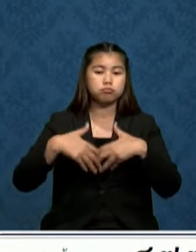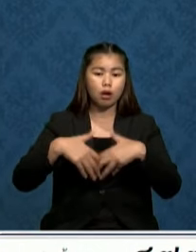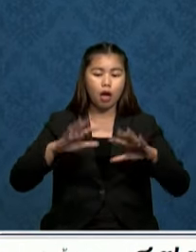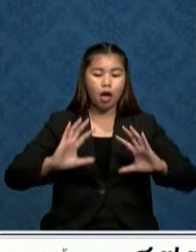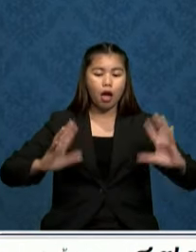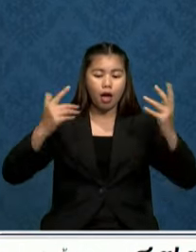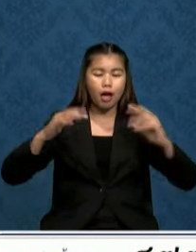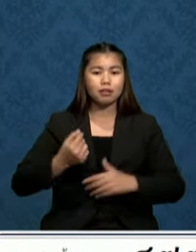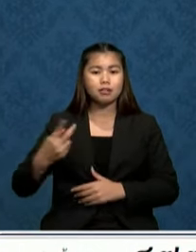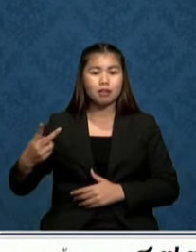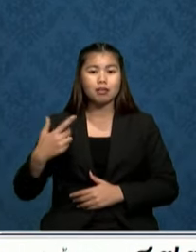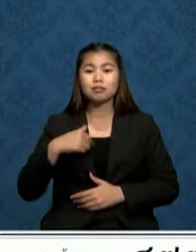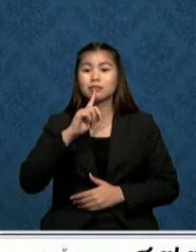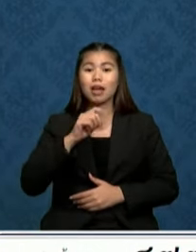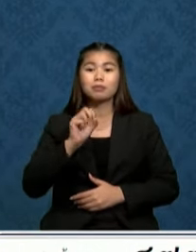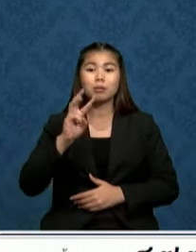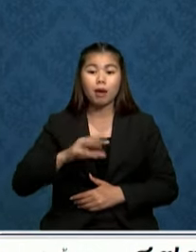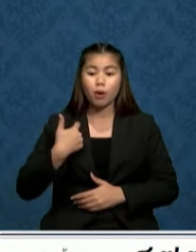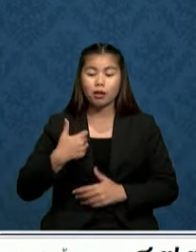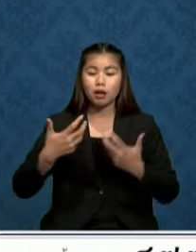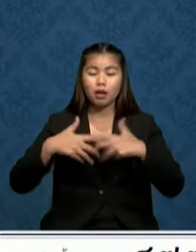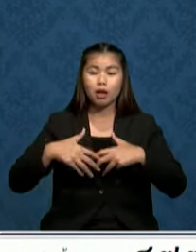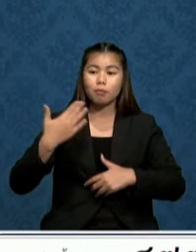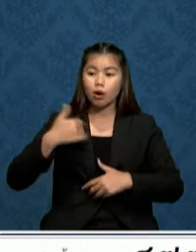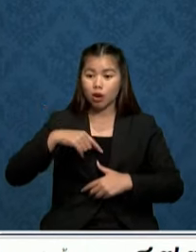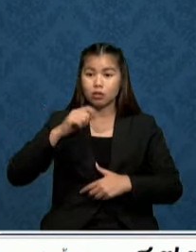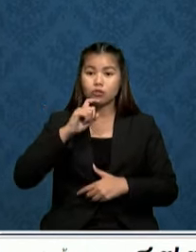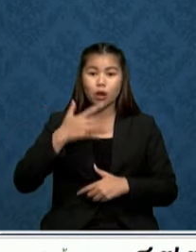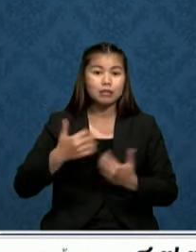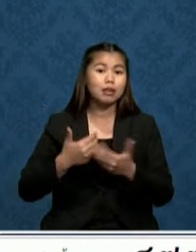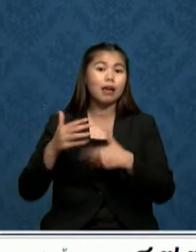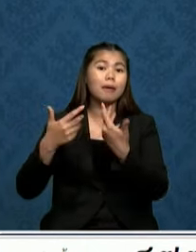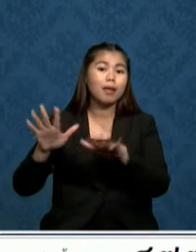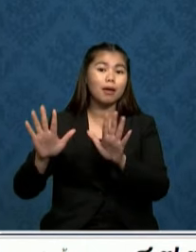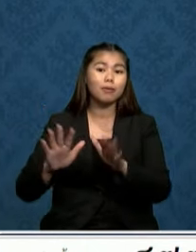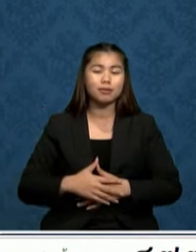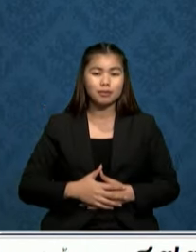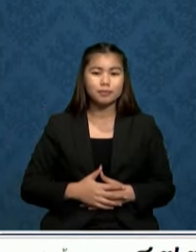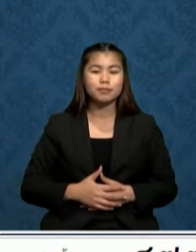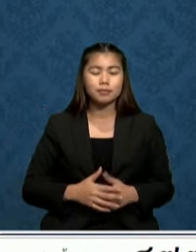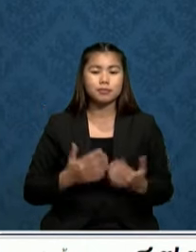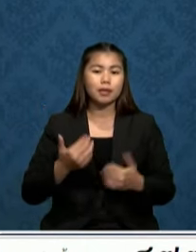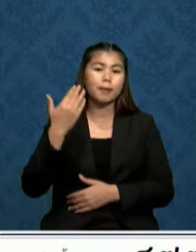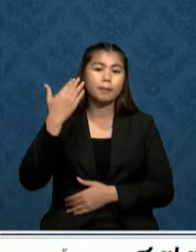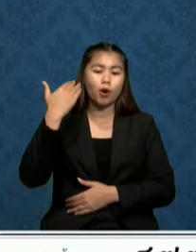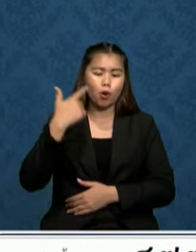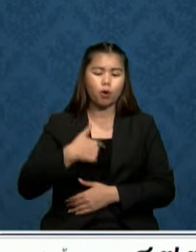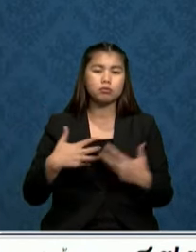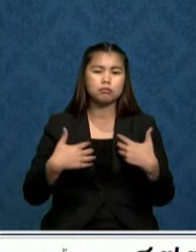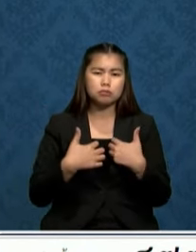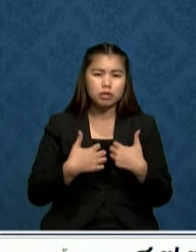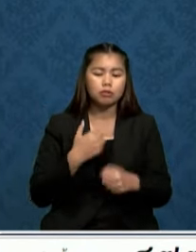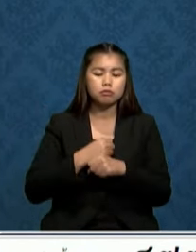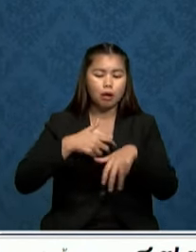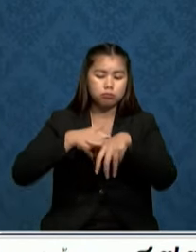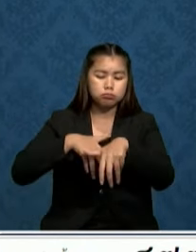สองอน วันนี้กเลยมาทุวงถามในสภาพเครื่องปนไฟสมยก่ ตอนนั้ยอยู่ไ หอวขายเสรจเห็ไปแล้วตอนนั้นนี้เหนื่อย่ลำบากนการจะลนน